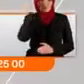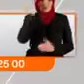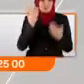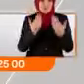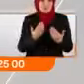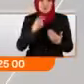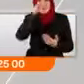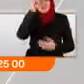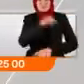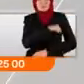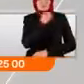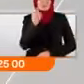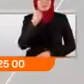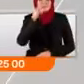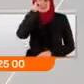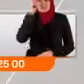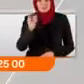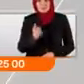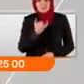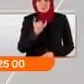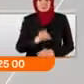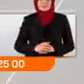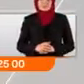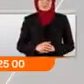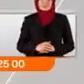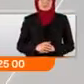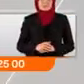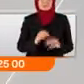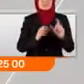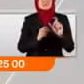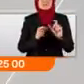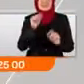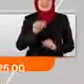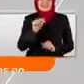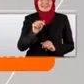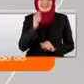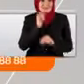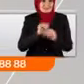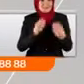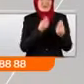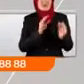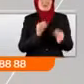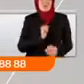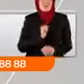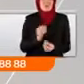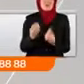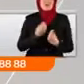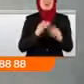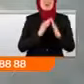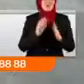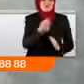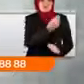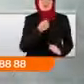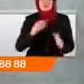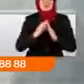mıyız Havalar çok sıcak şekilde dediğinde Hani insana zarar olmasıdır yani insanı korkutan burdan Bizim burada komşularımıza da bizim evimize de giriyorlar